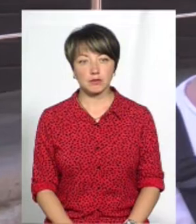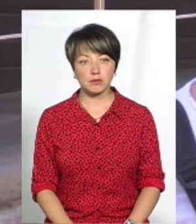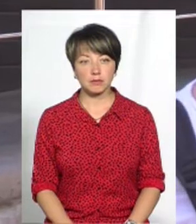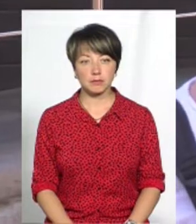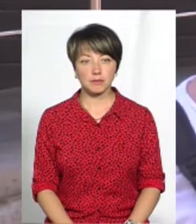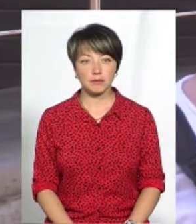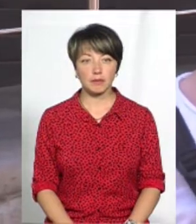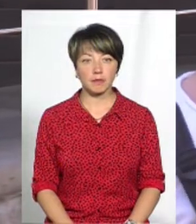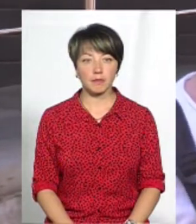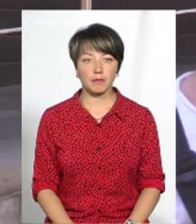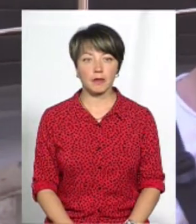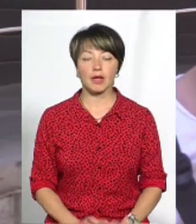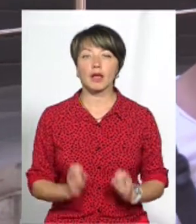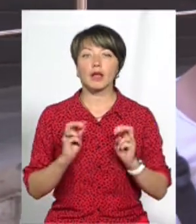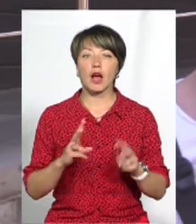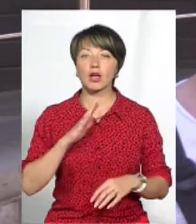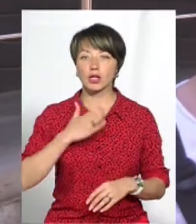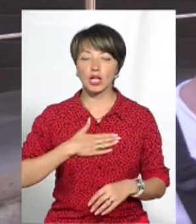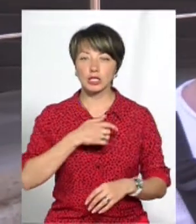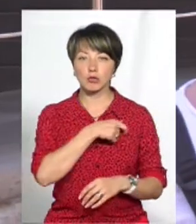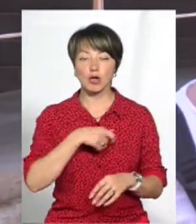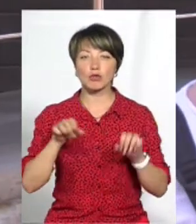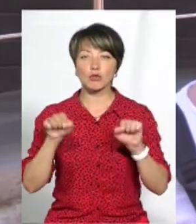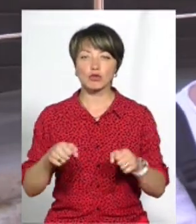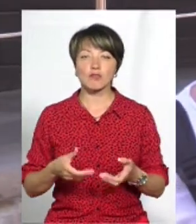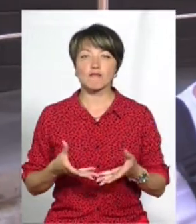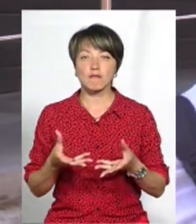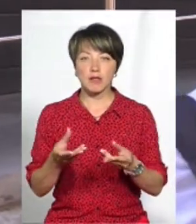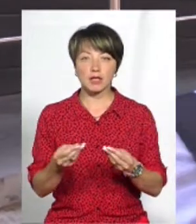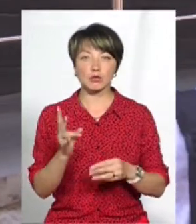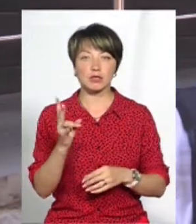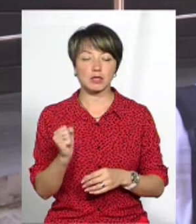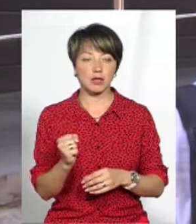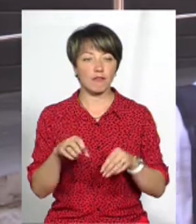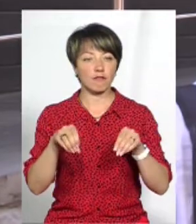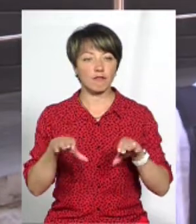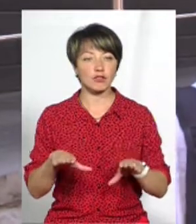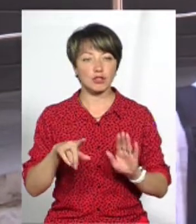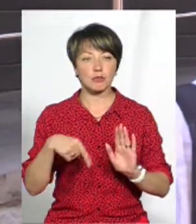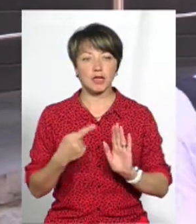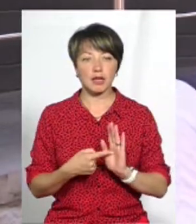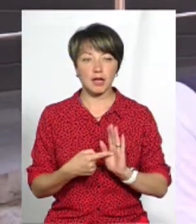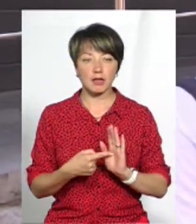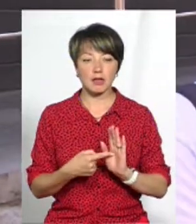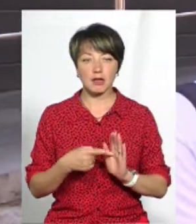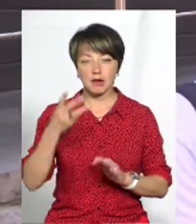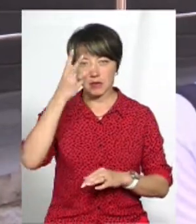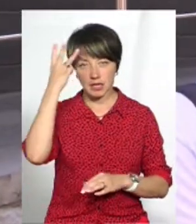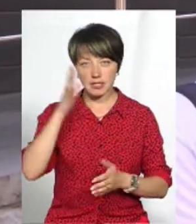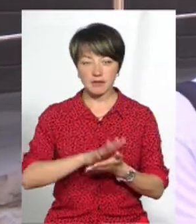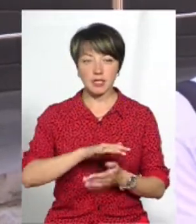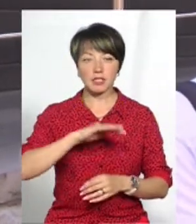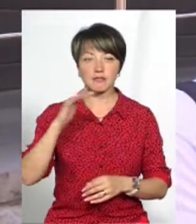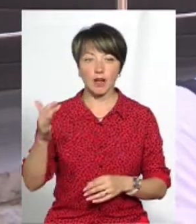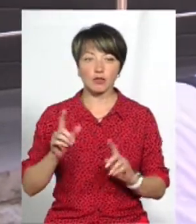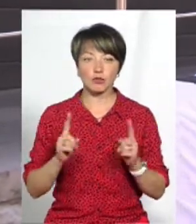Як наші депутати майбутні можуть вплинути на вирішення питання на рахунок Хмельницького сміттєзвалища?